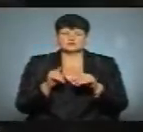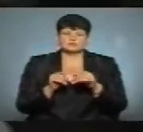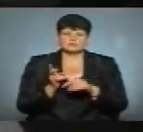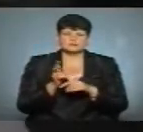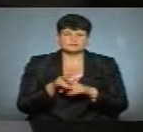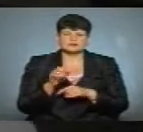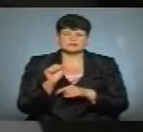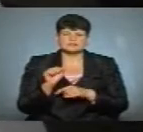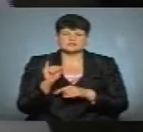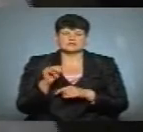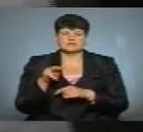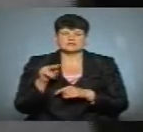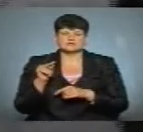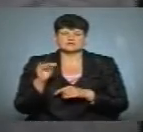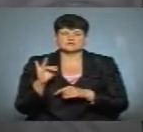Ільчишин.